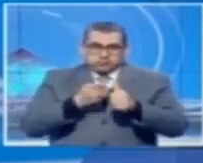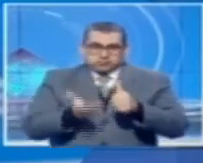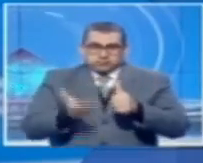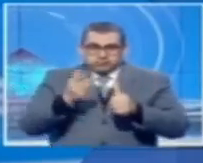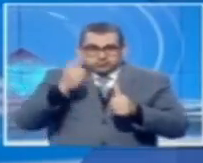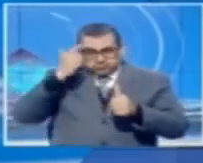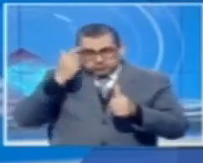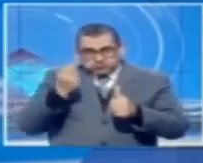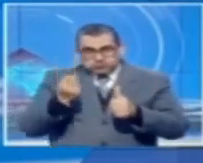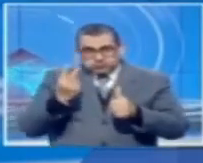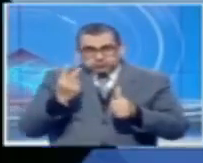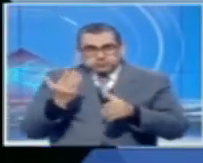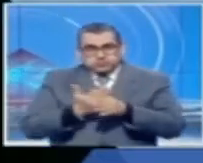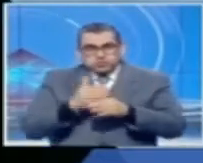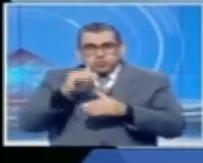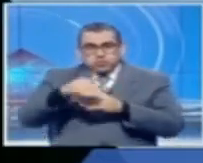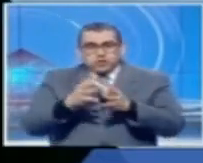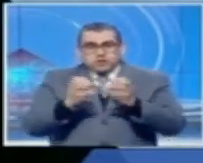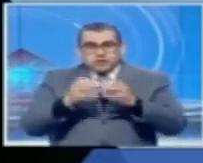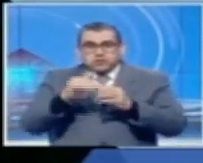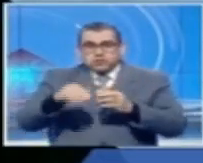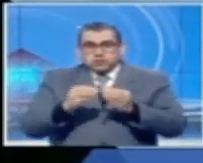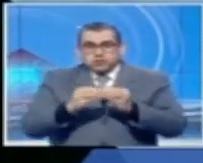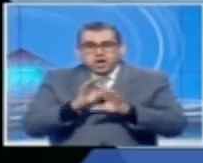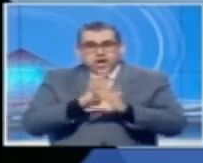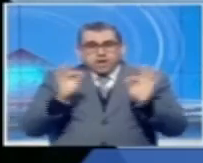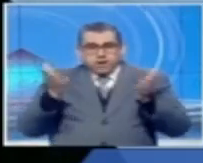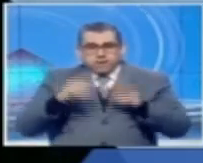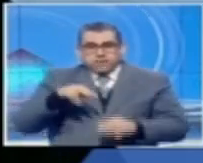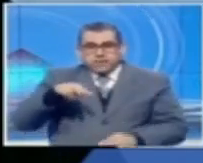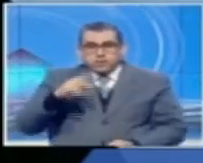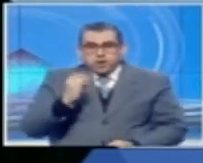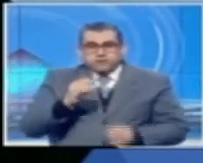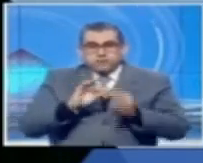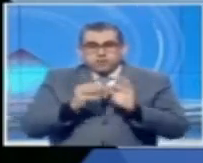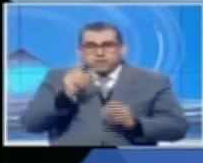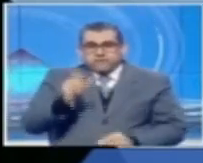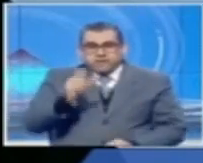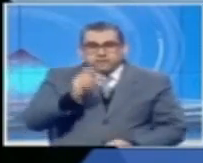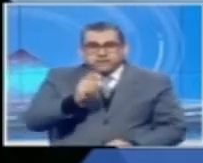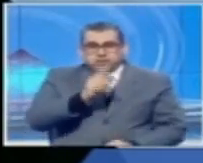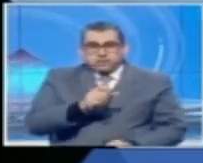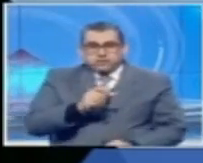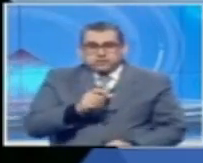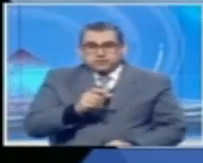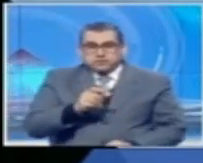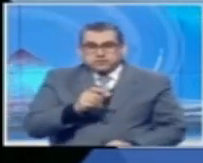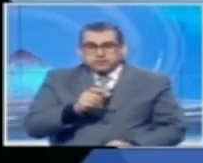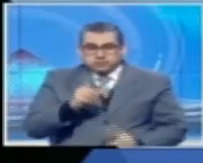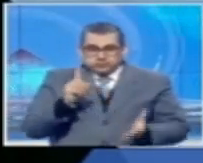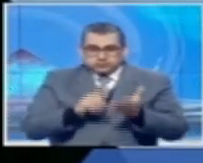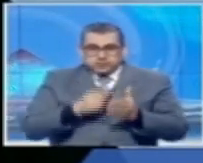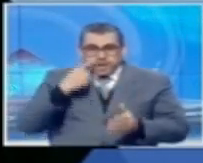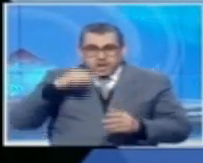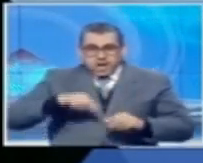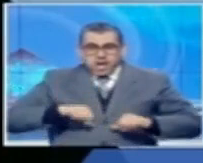فكرة أن هي بتتضمن أو بتشمل أكثر من 58 مليون مواطن. برضو مبادرة حياة